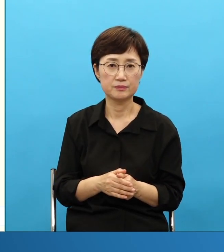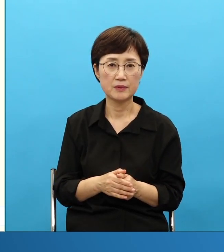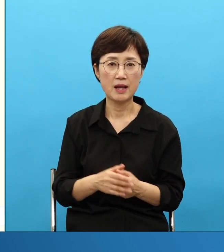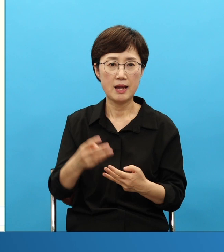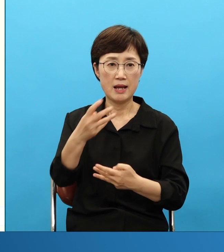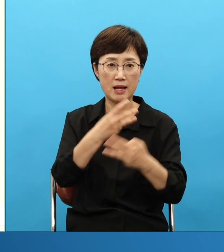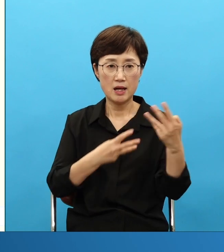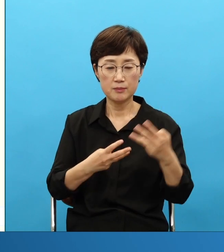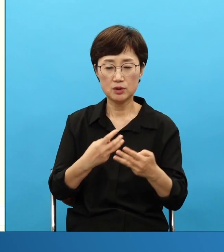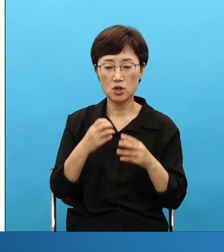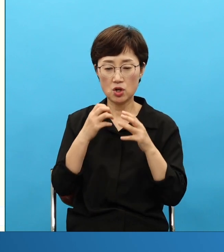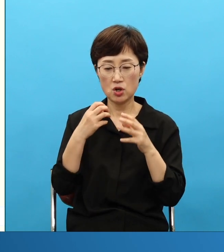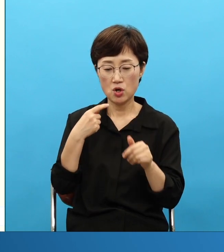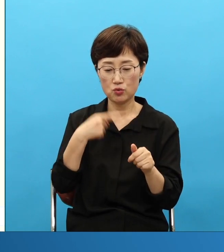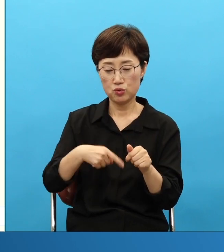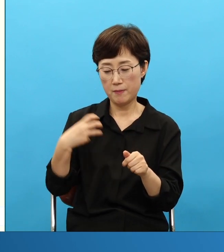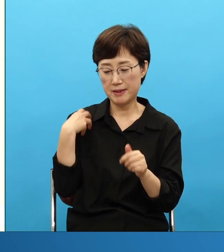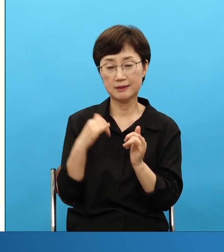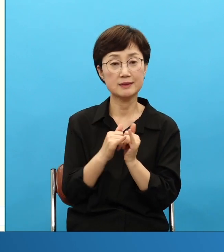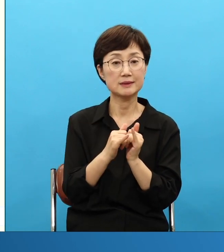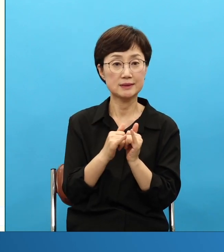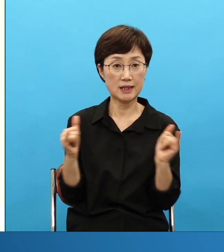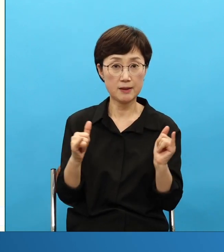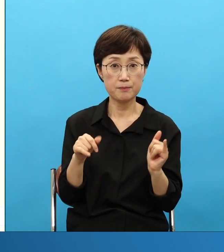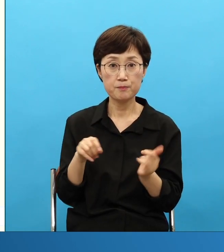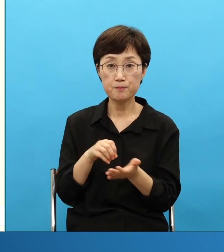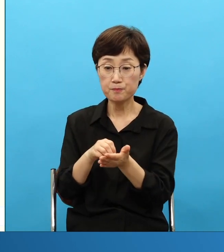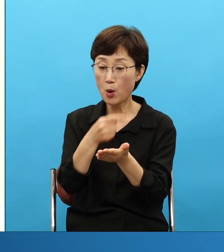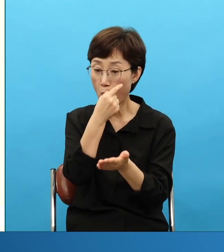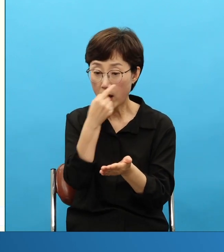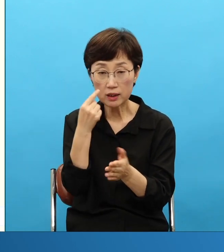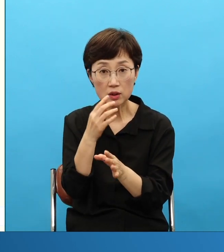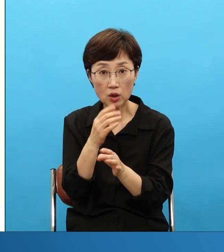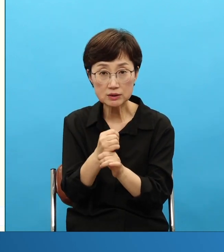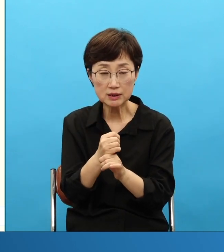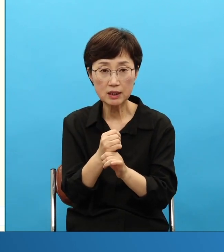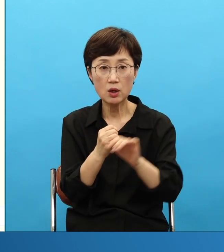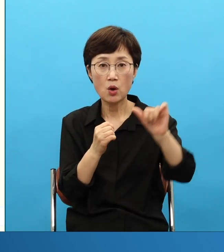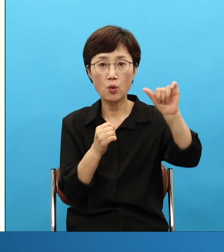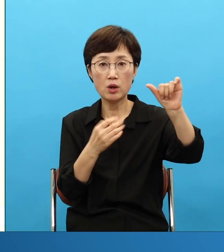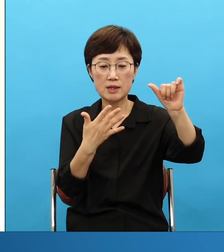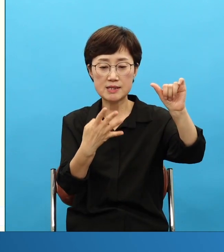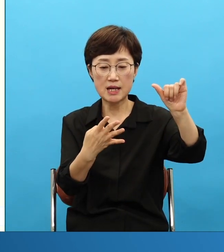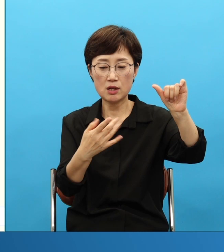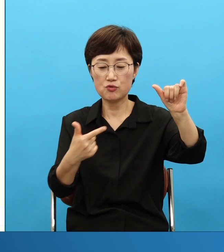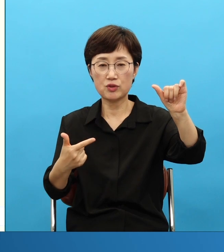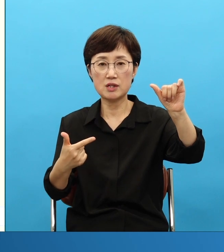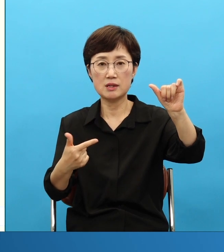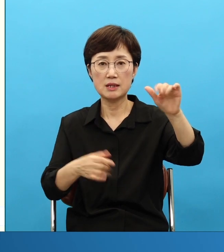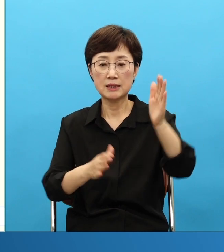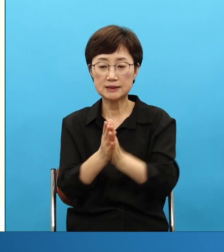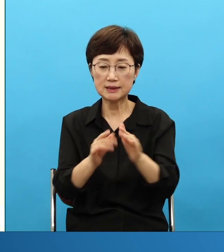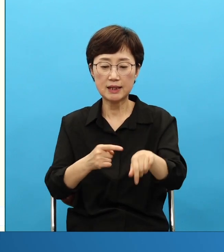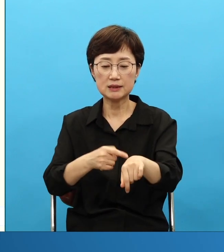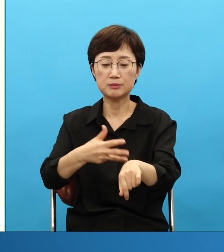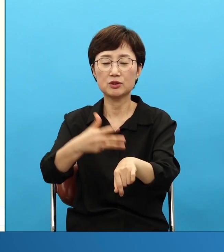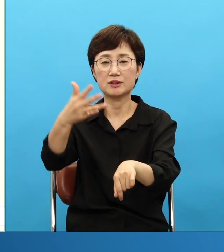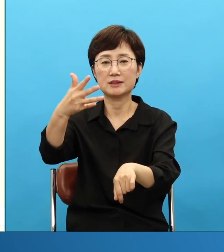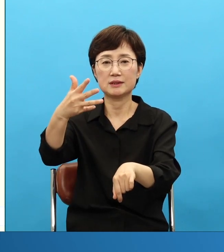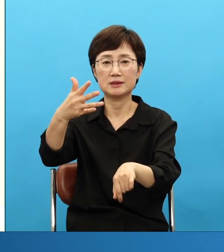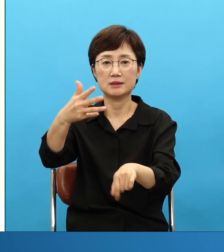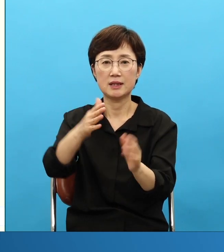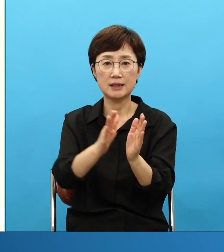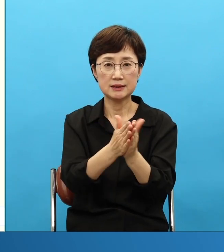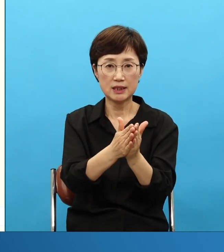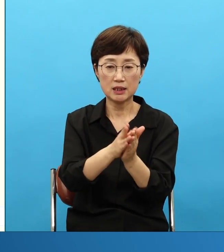랩넌트 사역자 및 교사 강습회 현장 등록 확인은 4일과 6일 모두 오전 8시부터 시작되며 교재와 점심